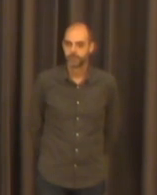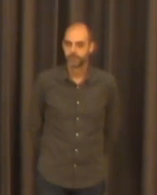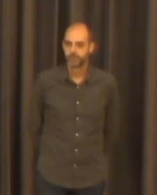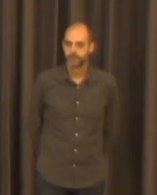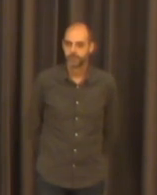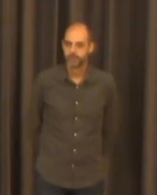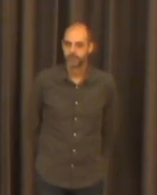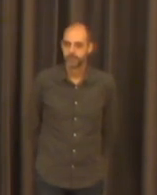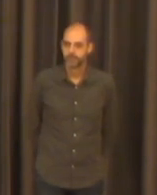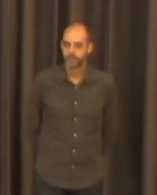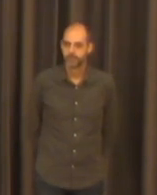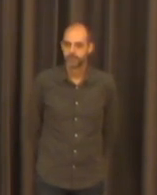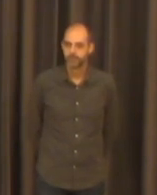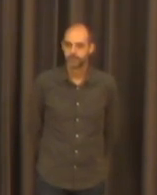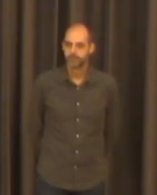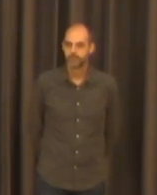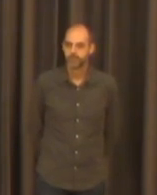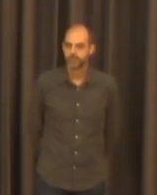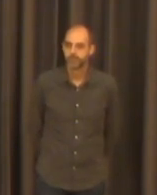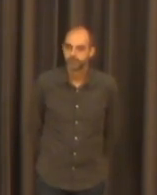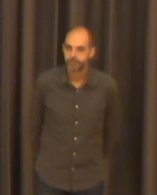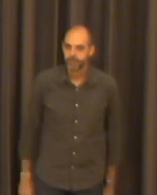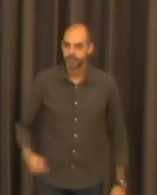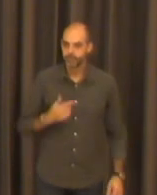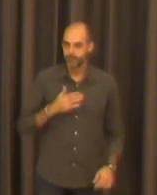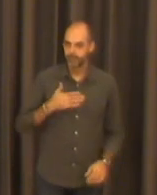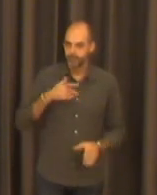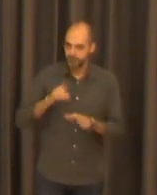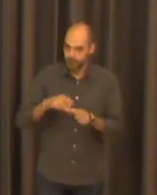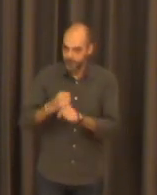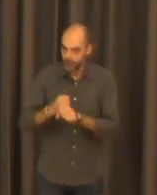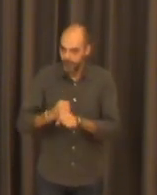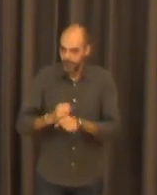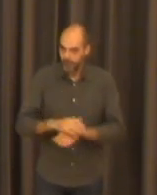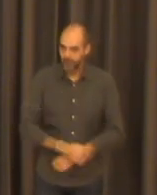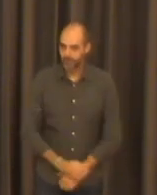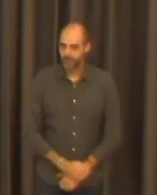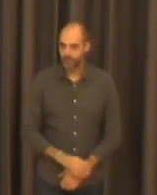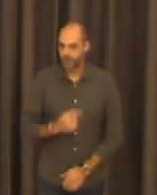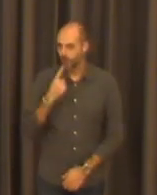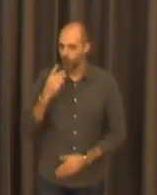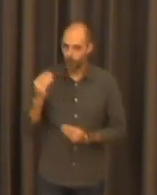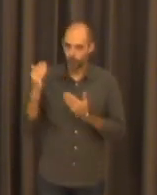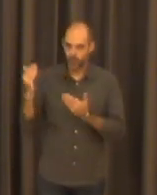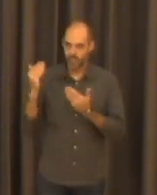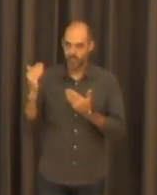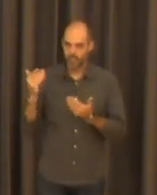Em dones la feina? Em dones la feina? Sí. Li dono moltes gràcies. Molt